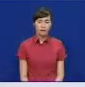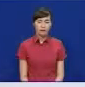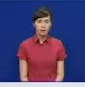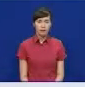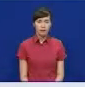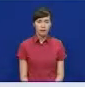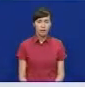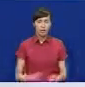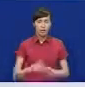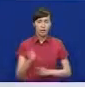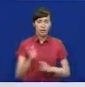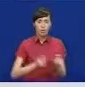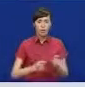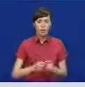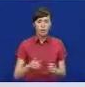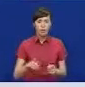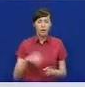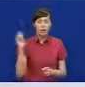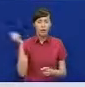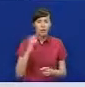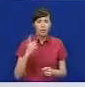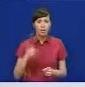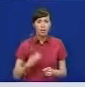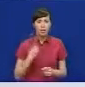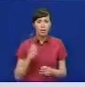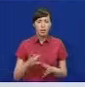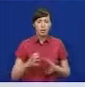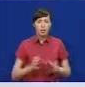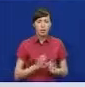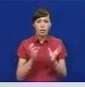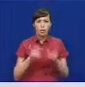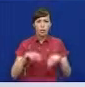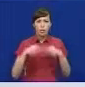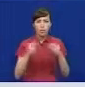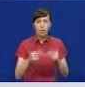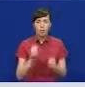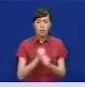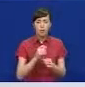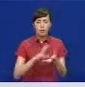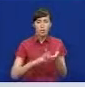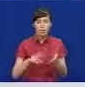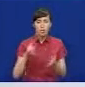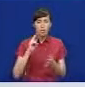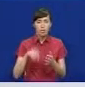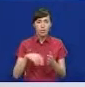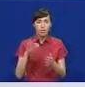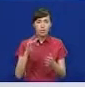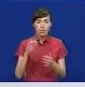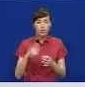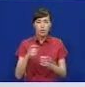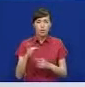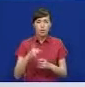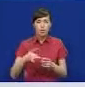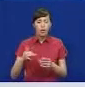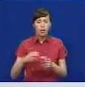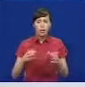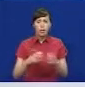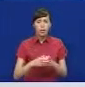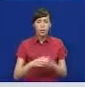Жергілікті билік тарапынан жеңіс қаһармандарын құрметке бөлеу ісі жалғасуда. Шымкент қаласы Еңбекші аудандық әкімшілігінің ұжымы